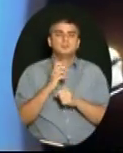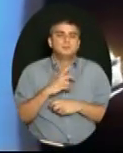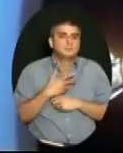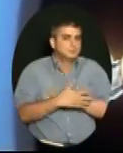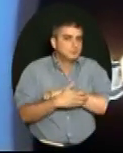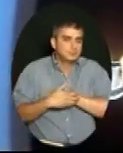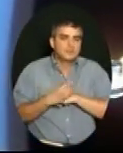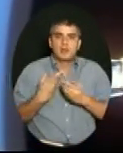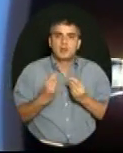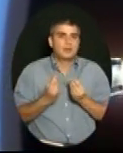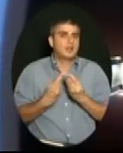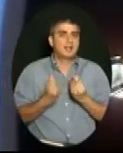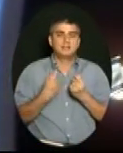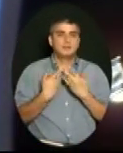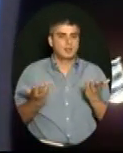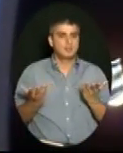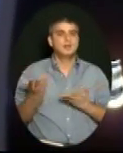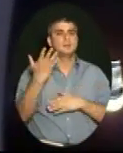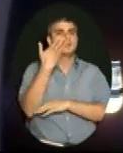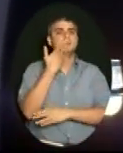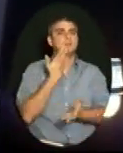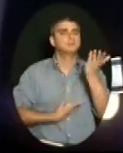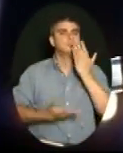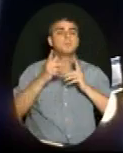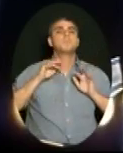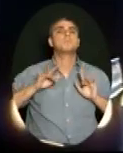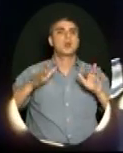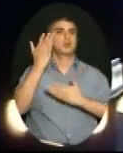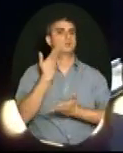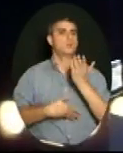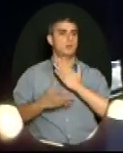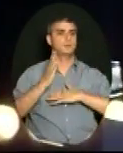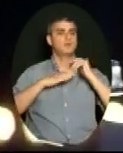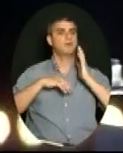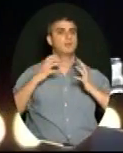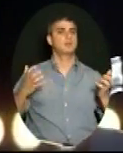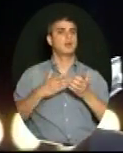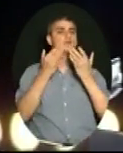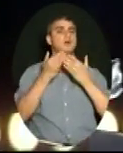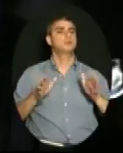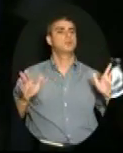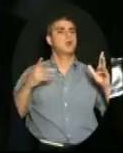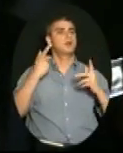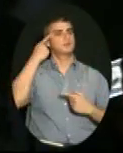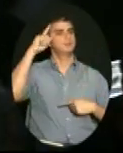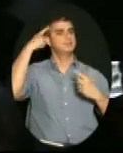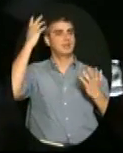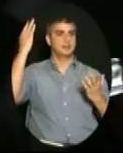בדוחק ובמחסור, קלטה מדינת ישראל מיליוני עולים ובנתה חברה פתוחה